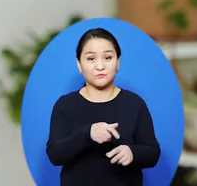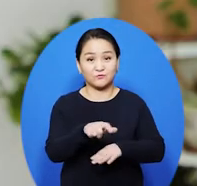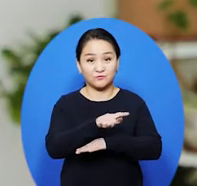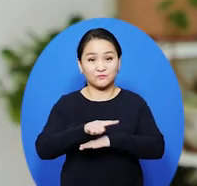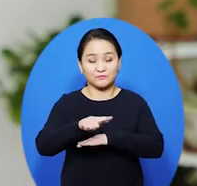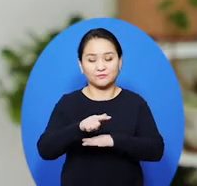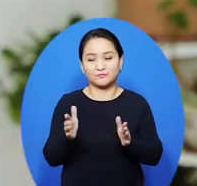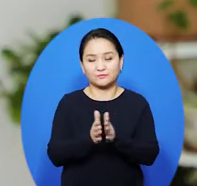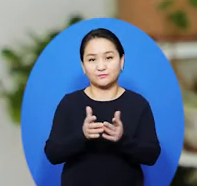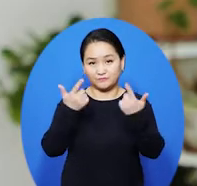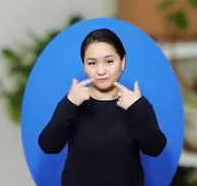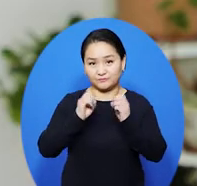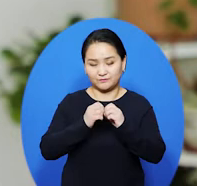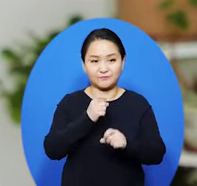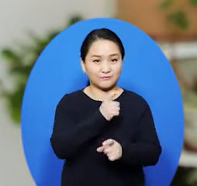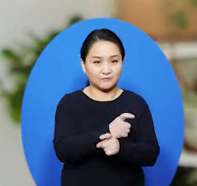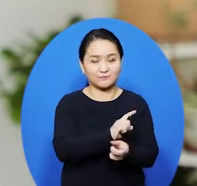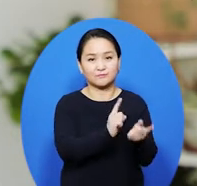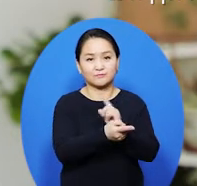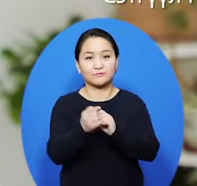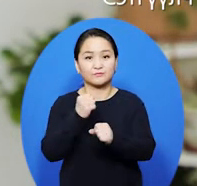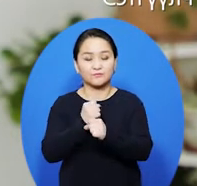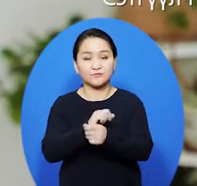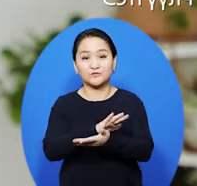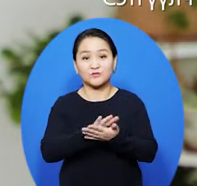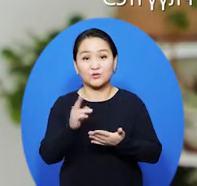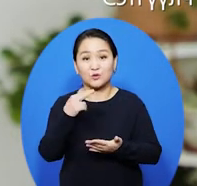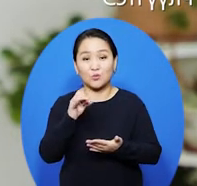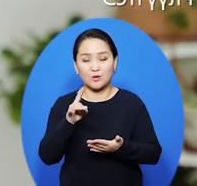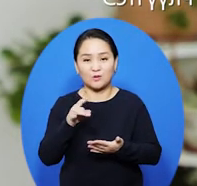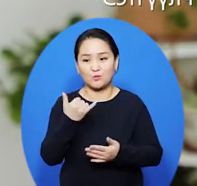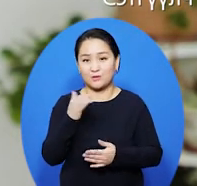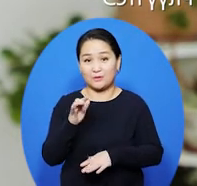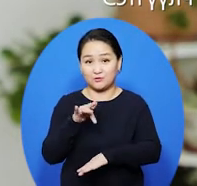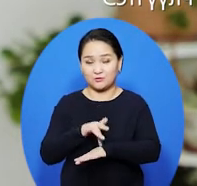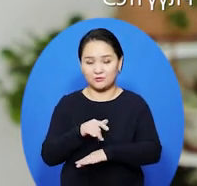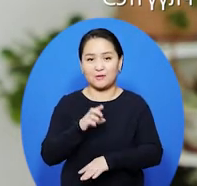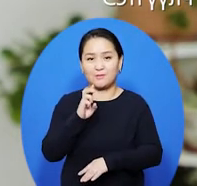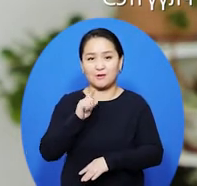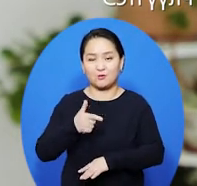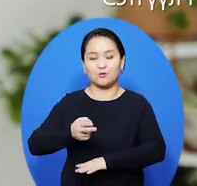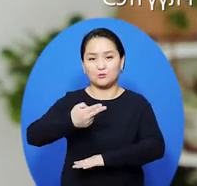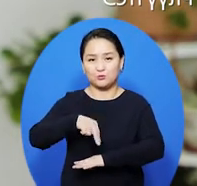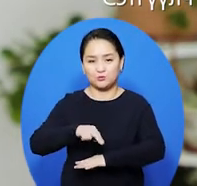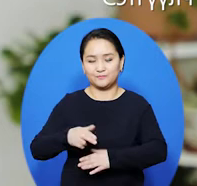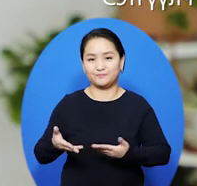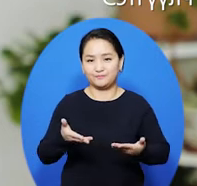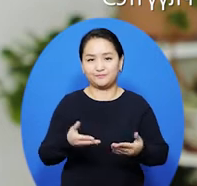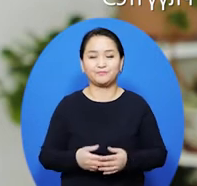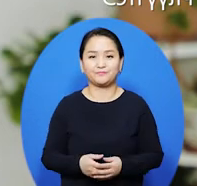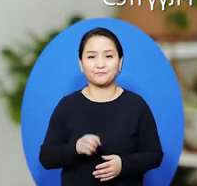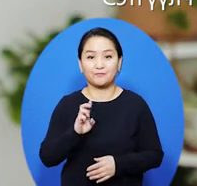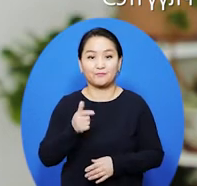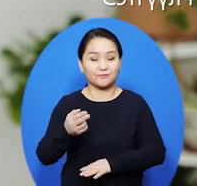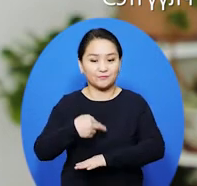Хөдөлмөр халамж үйлчилгээний ерөнхий газартай хамтран зохион байгуулж байгаа. Халамжаас хөдөлмөрт нэвтрүүлгийн нэгэн шин дугаар нийслэл хотын Баянгол дүүрэг дээрээс үзэж танд